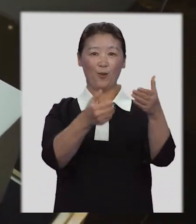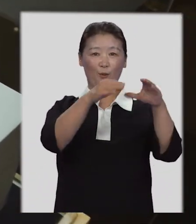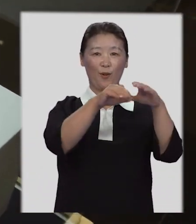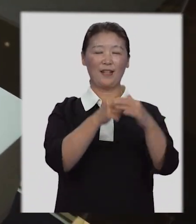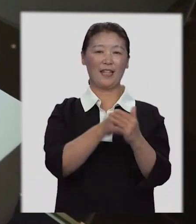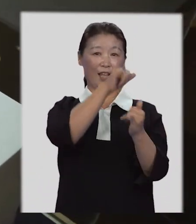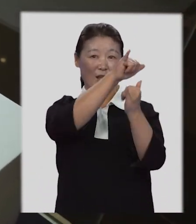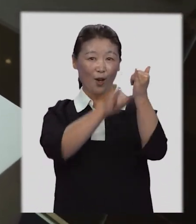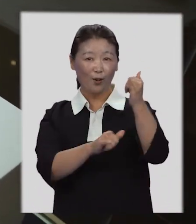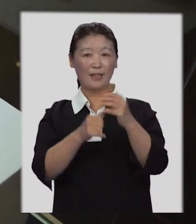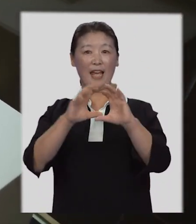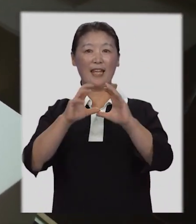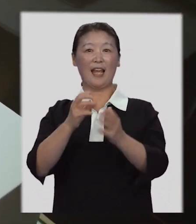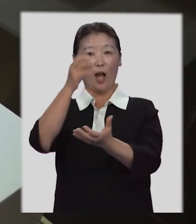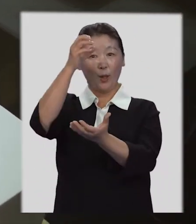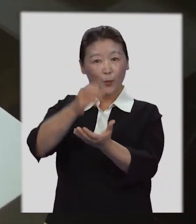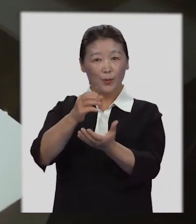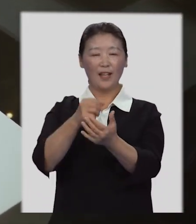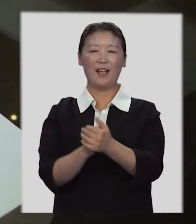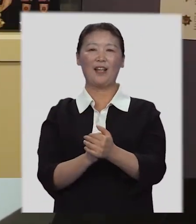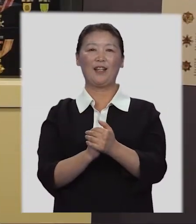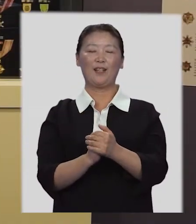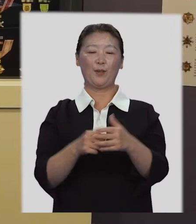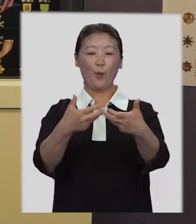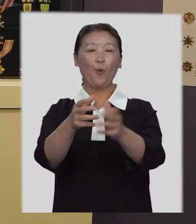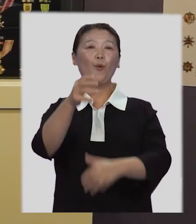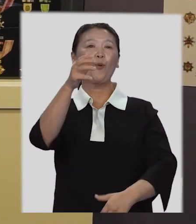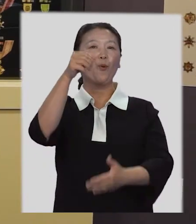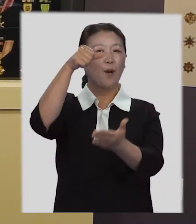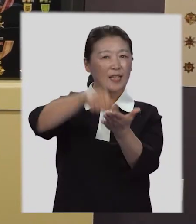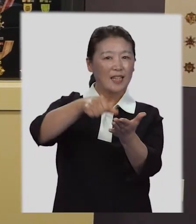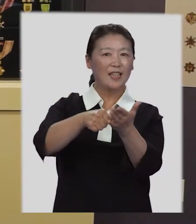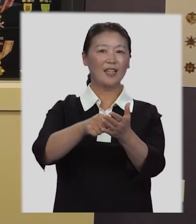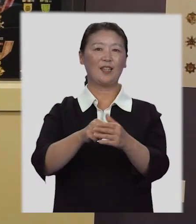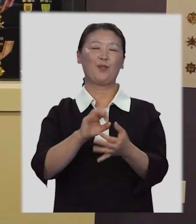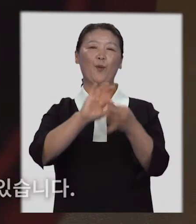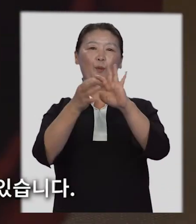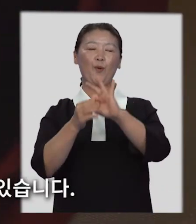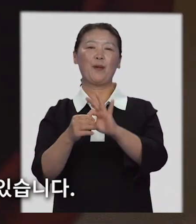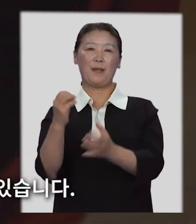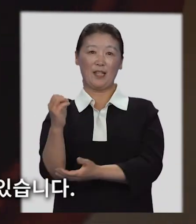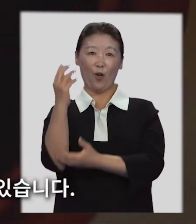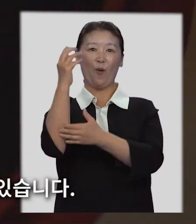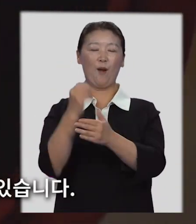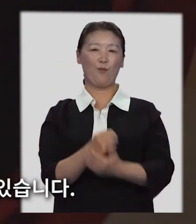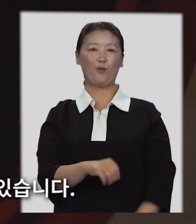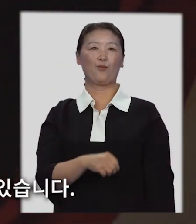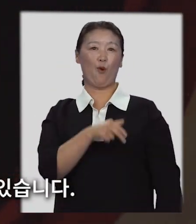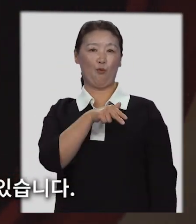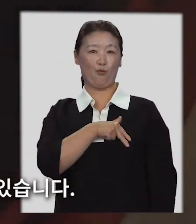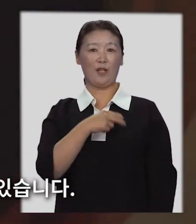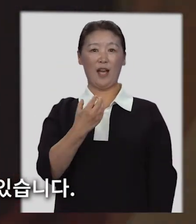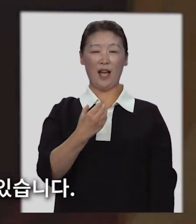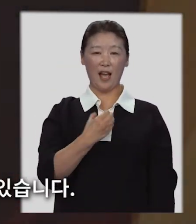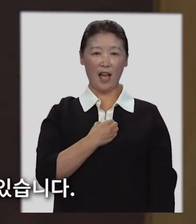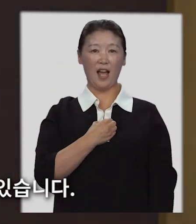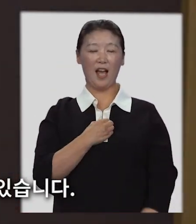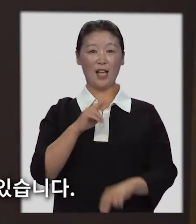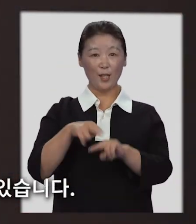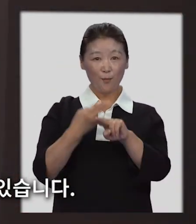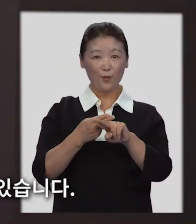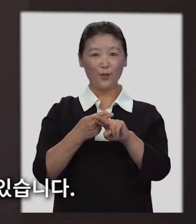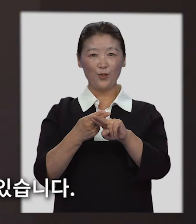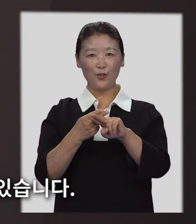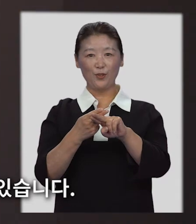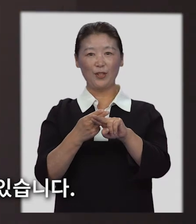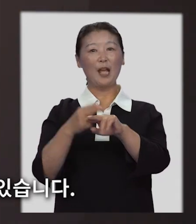나라기록관에는 역대 국세, 관인, 올림픽 성화봉과 훈장, 메달, 선물 등이 행정박물로